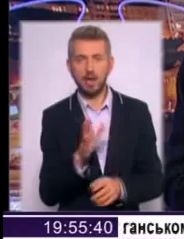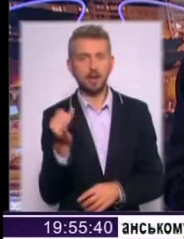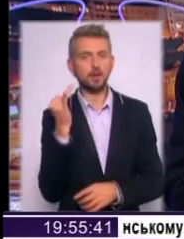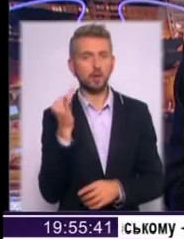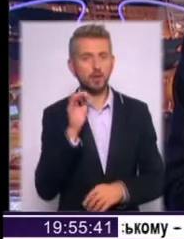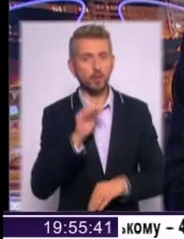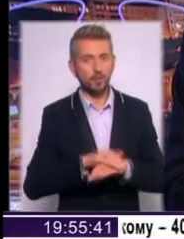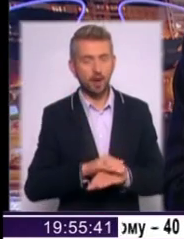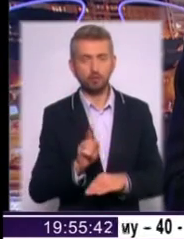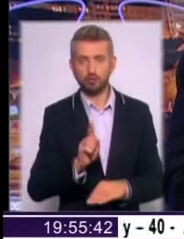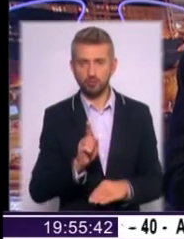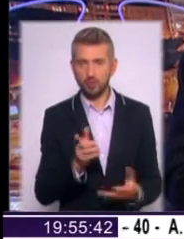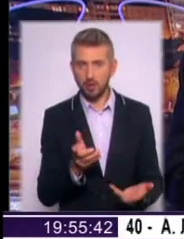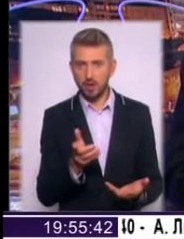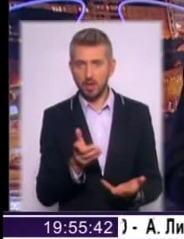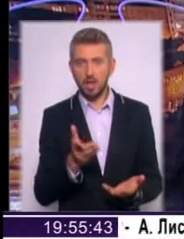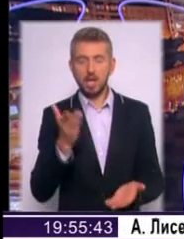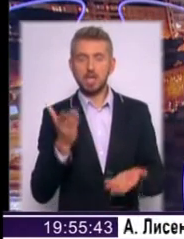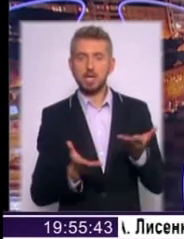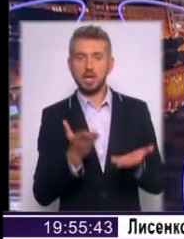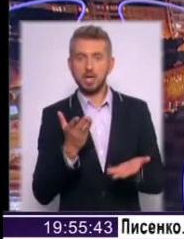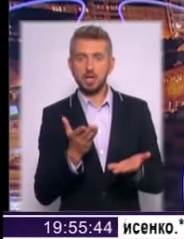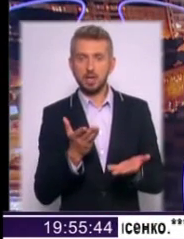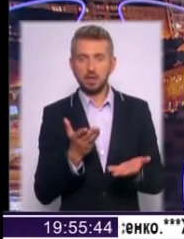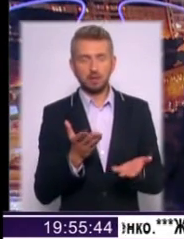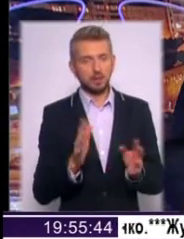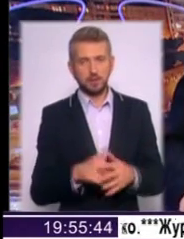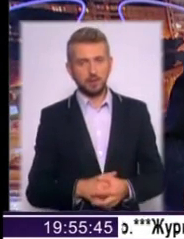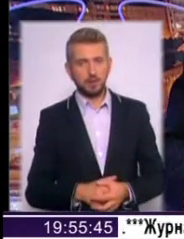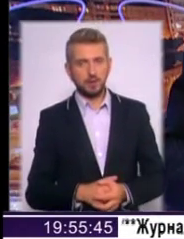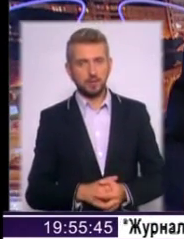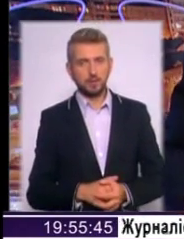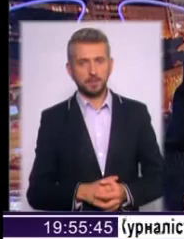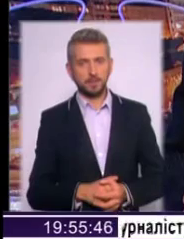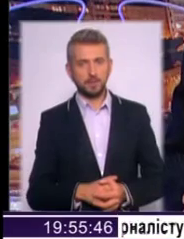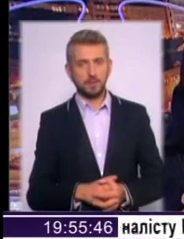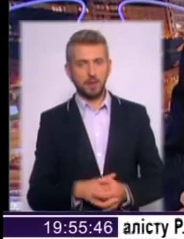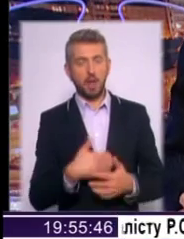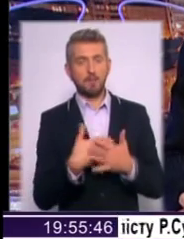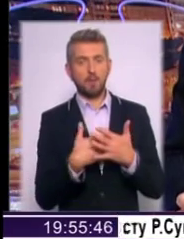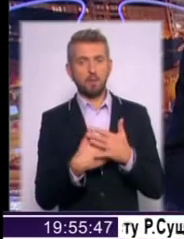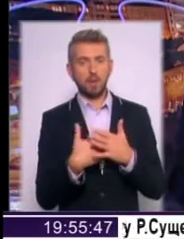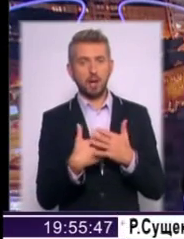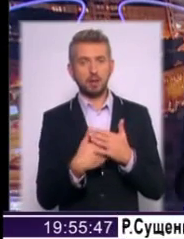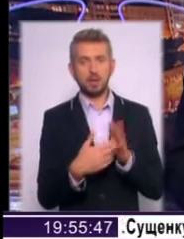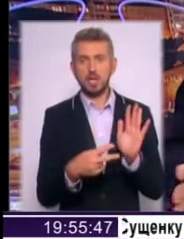факту, що скільки це, значить, якщо що порядка 7 віків